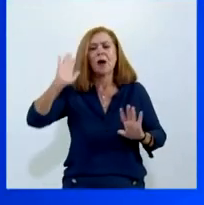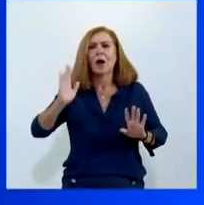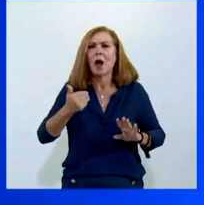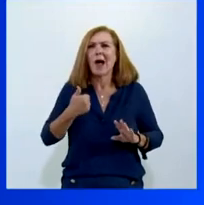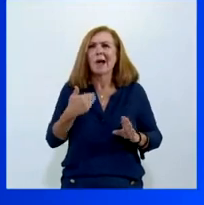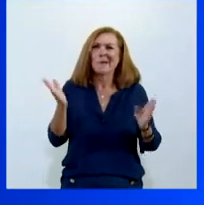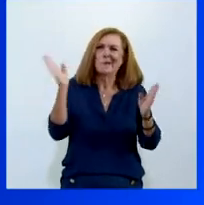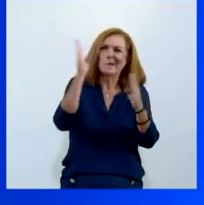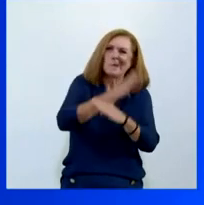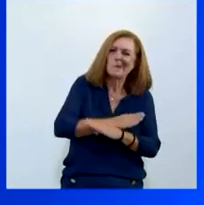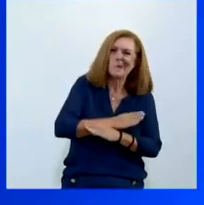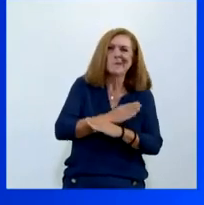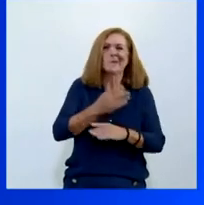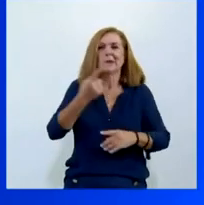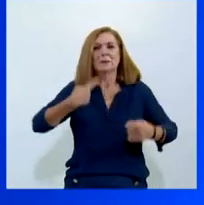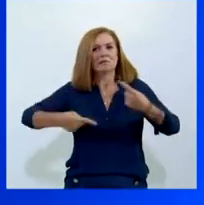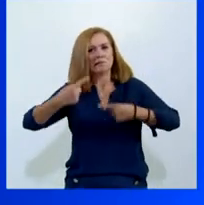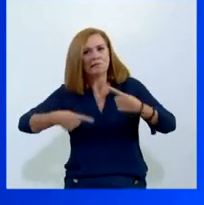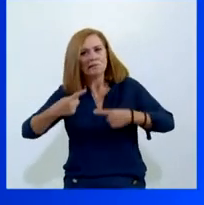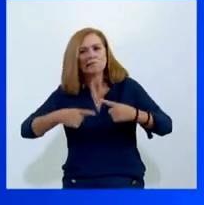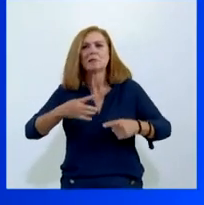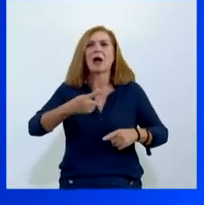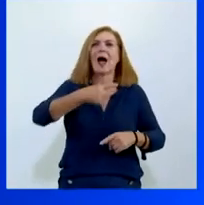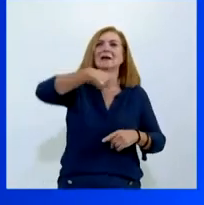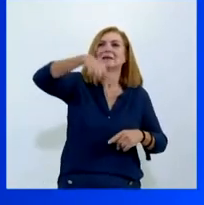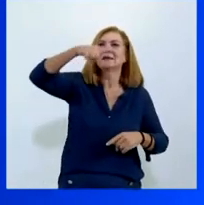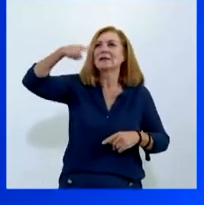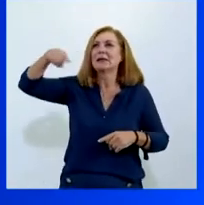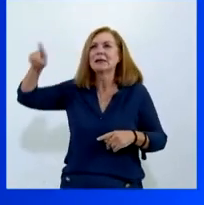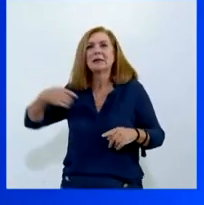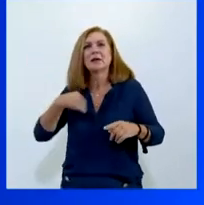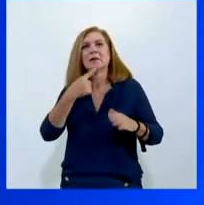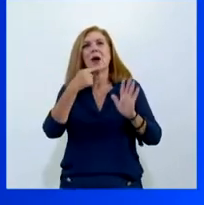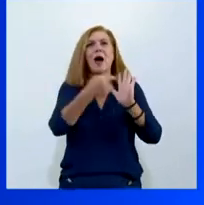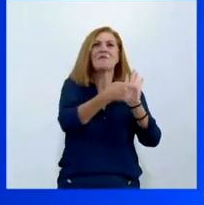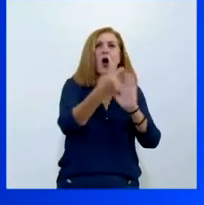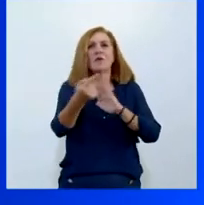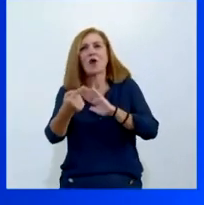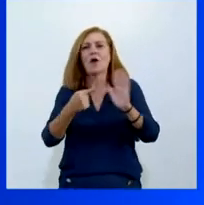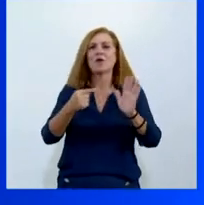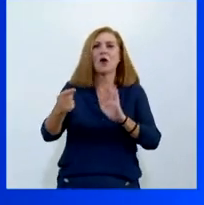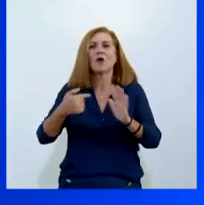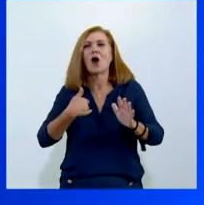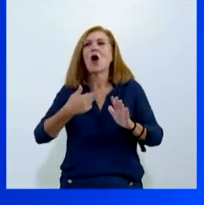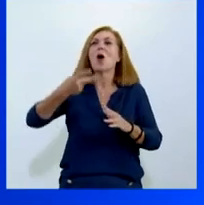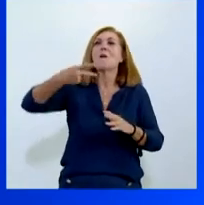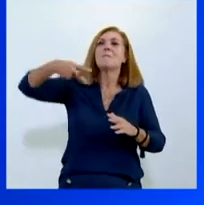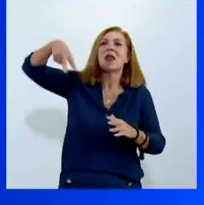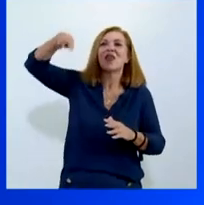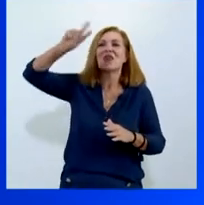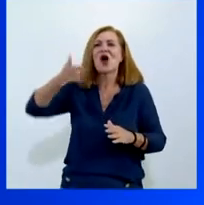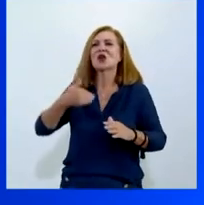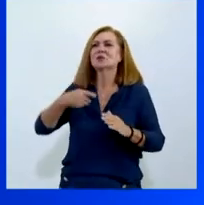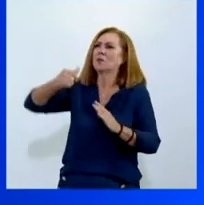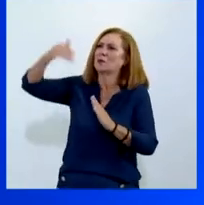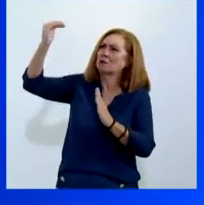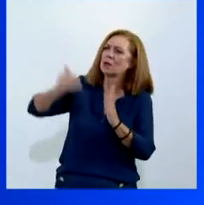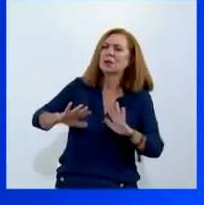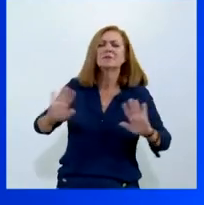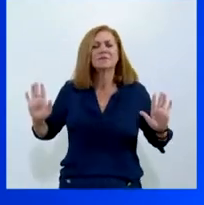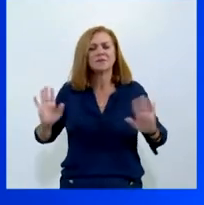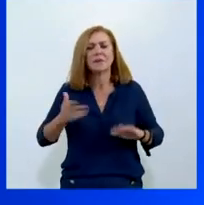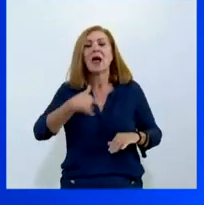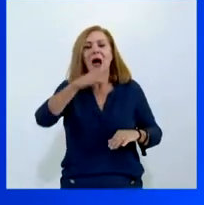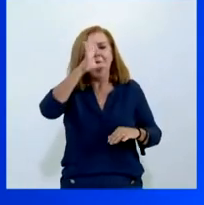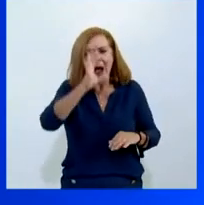κρυφτώ πίσω από στατιστικούς δείχτες οι οποίοι δείχνουν ότι έχουμε χαμηλότερο πληθωρισμό από το μέσο ευρωπαϊκό πληθωρισμό. Η αλήθεια είναι